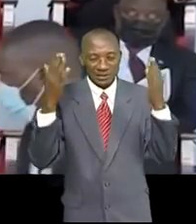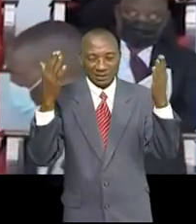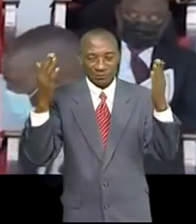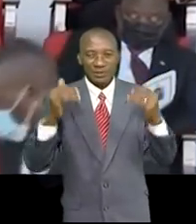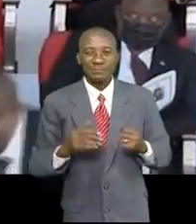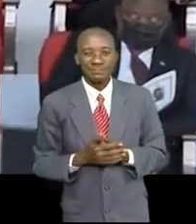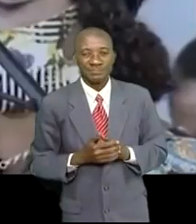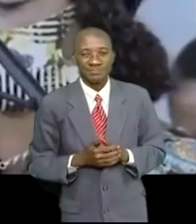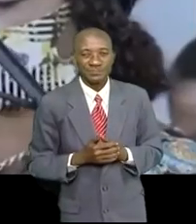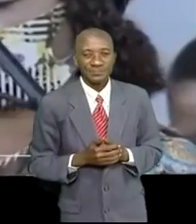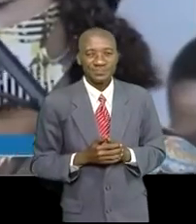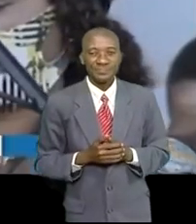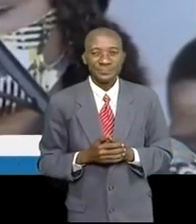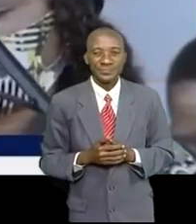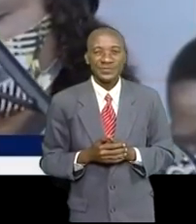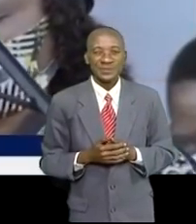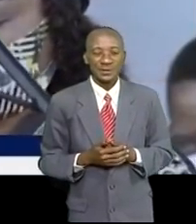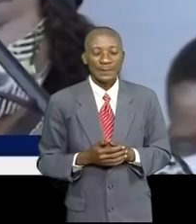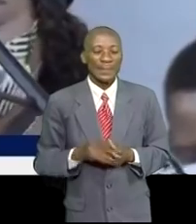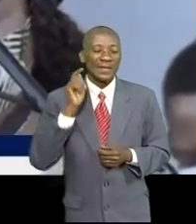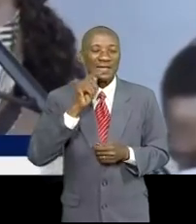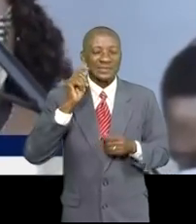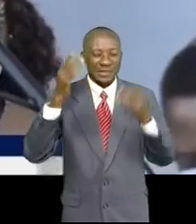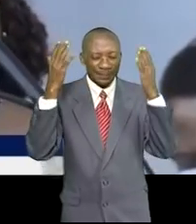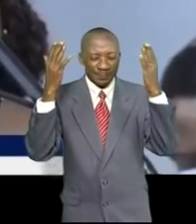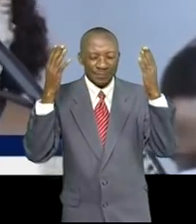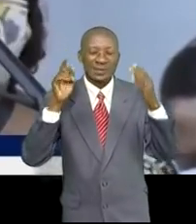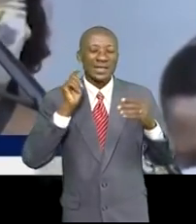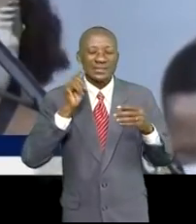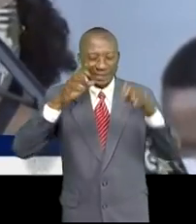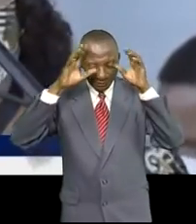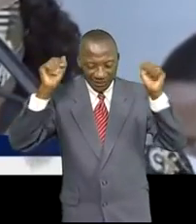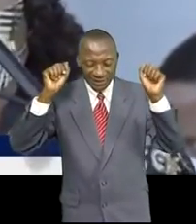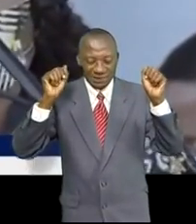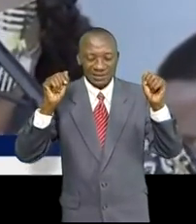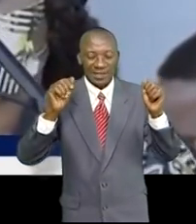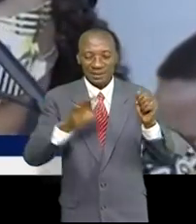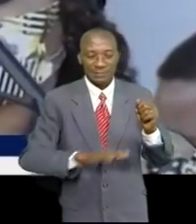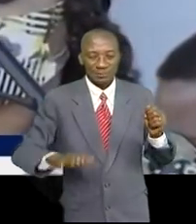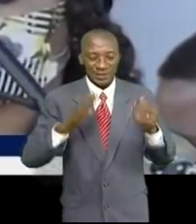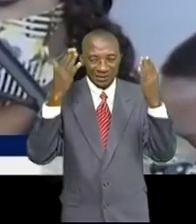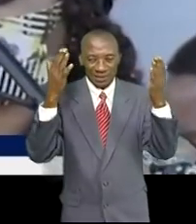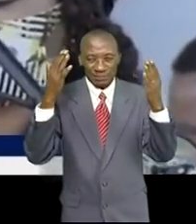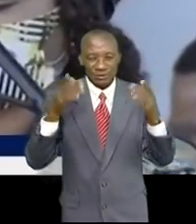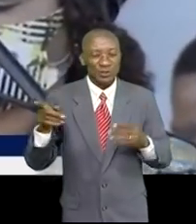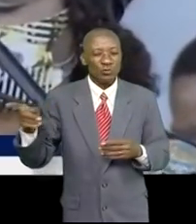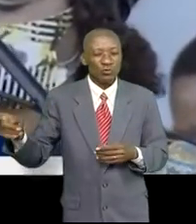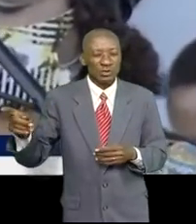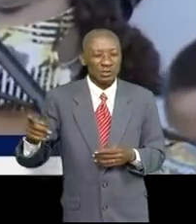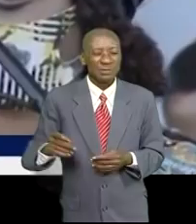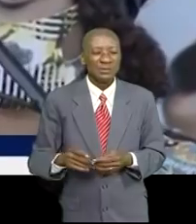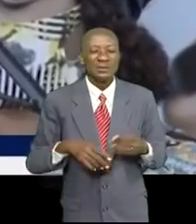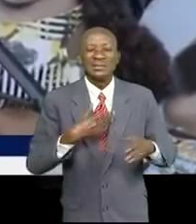Nul n'ignore ce qu'a été l'homme d'État et les baobabs du paysage politique africain durant près